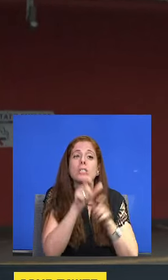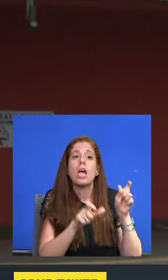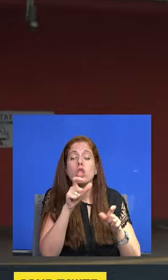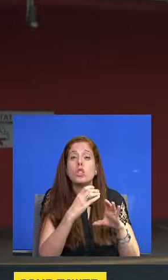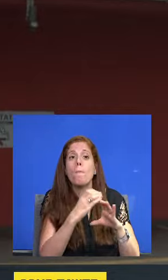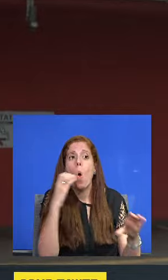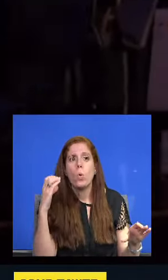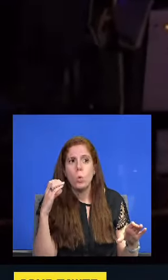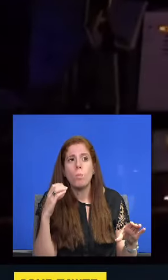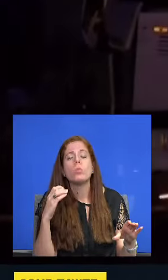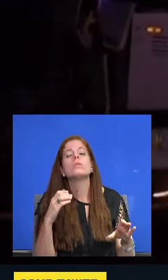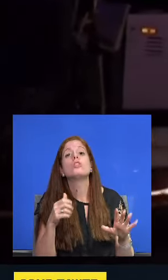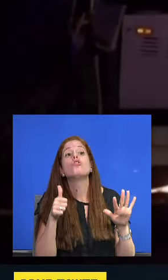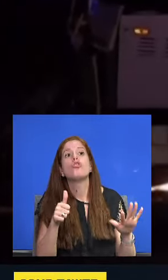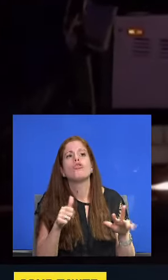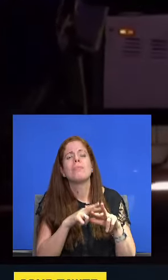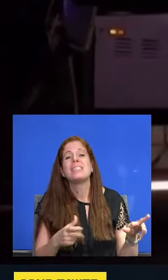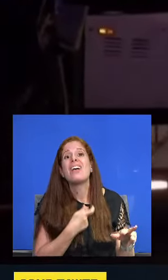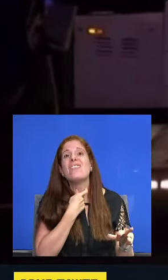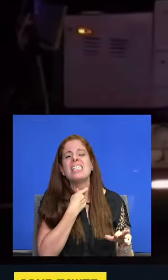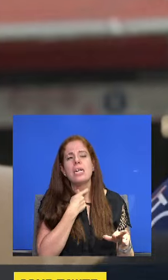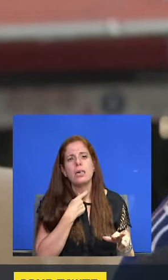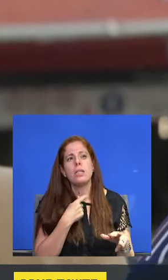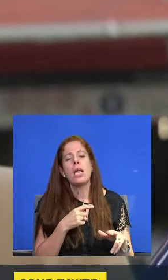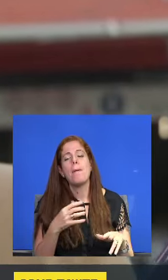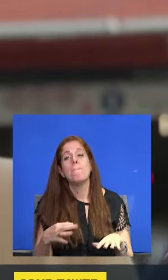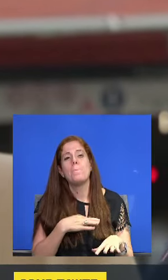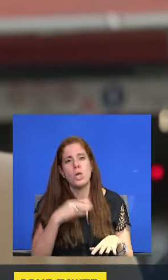האוטובוס, 6 מהם במצב קריטי וסובלים מפגיעות ראש.